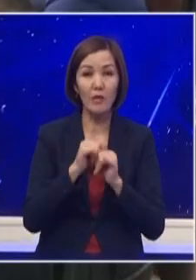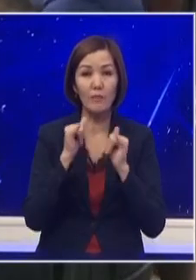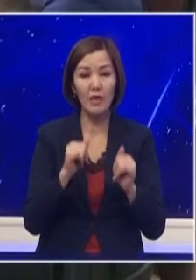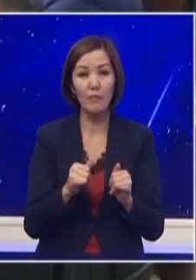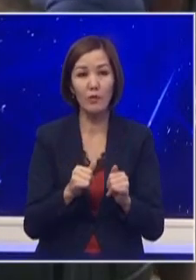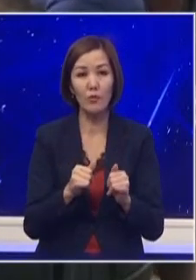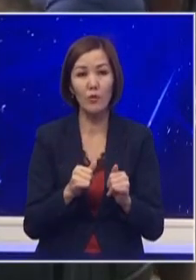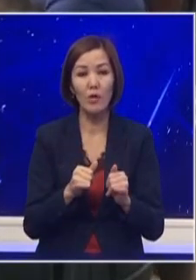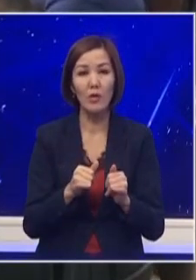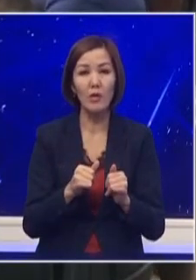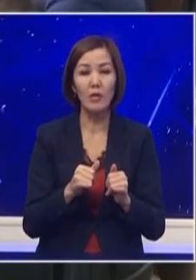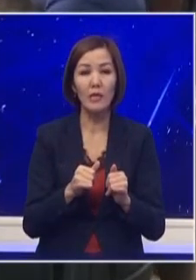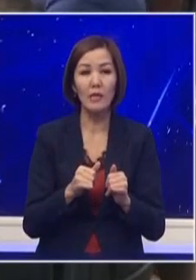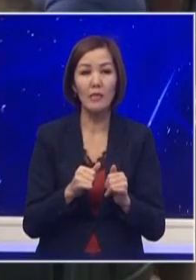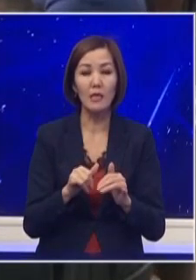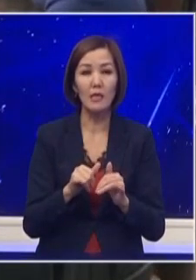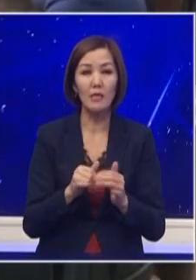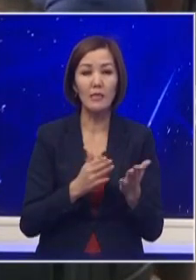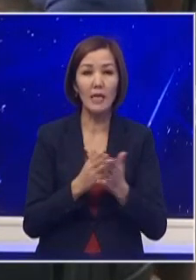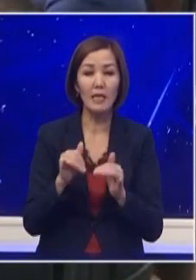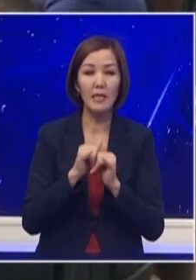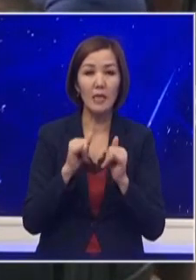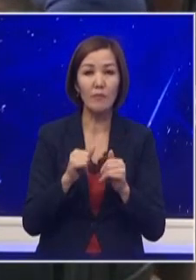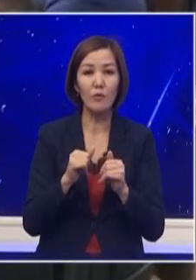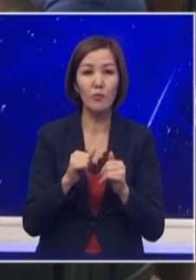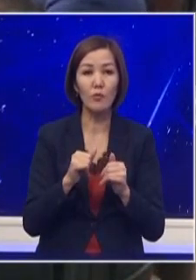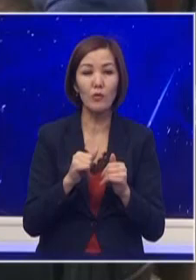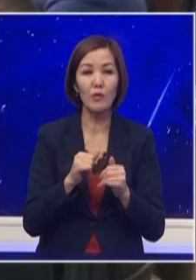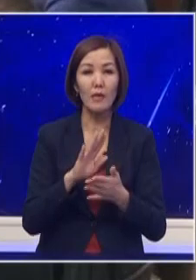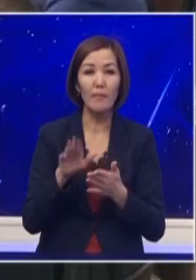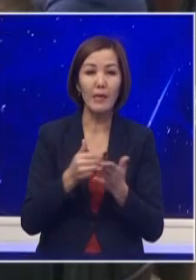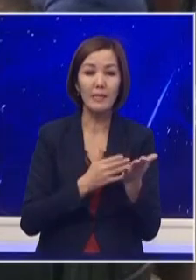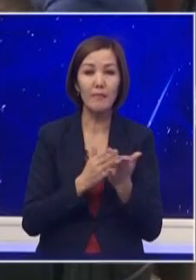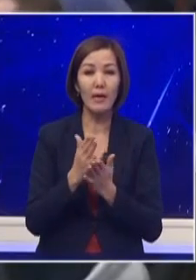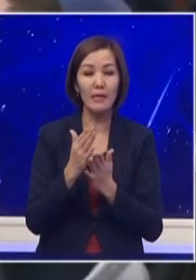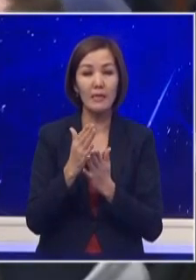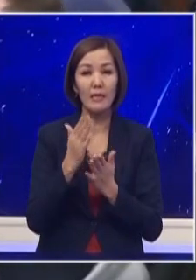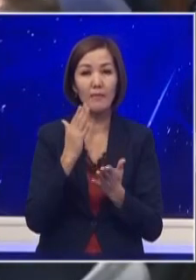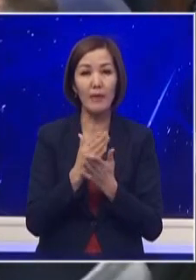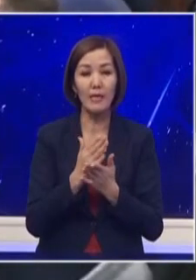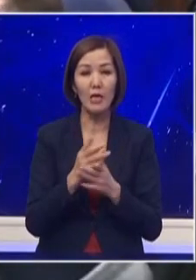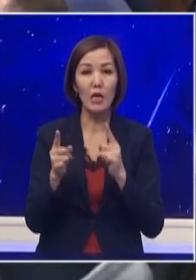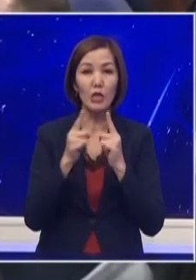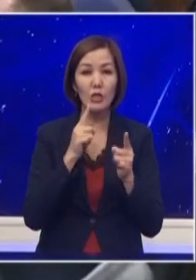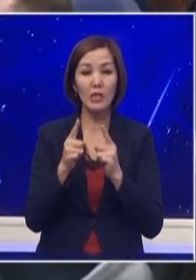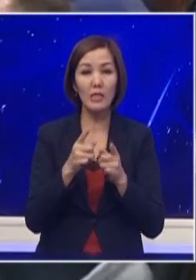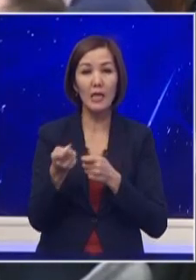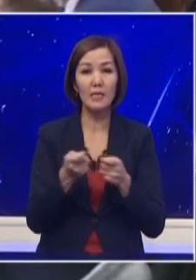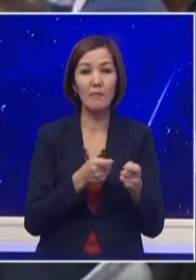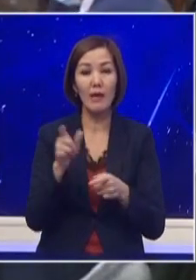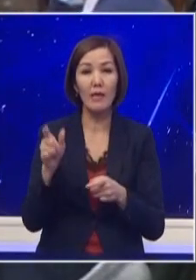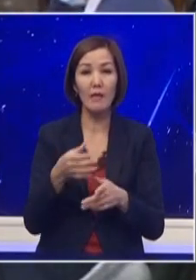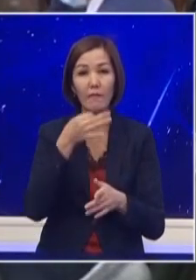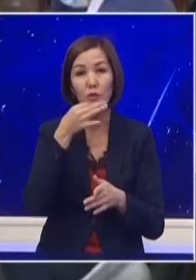кадрлық әлеуетті арттыру сияқты саланы дамытудың басым бағыттары көрініс тапты. Жиында Әлихан Смайылов